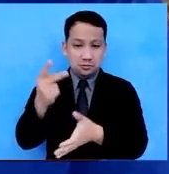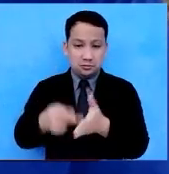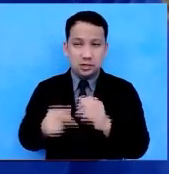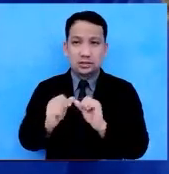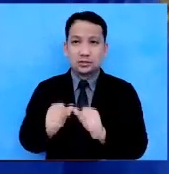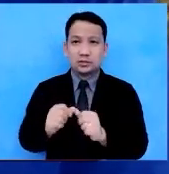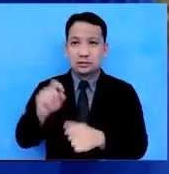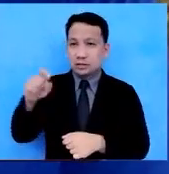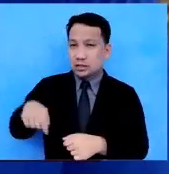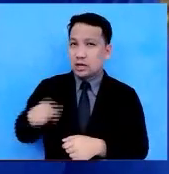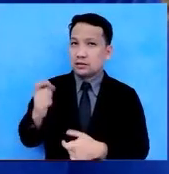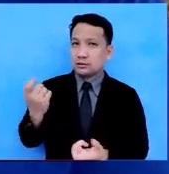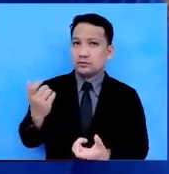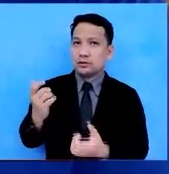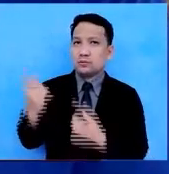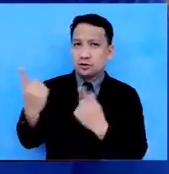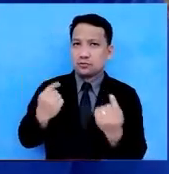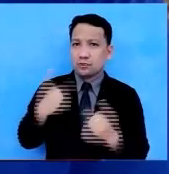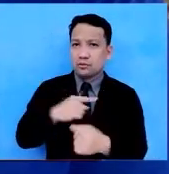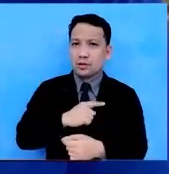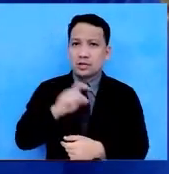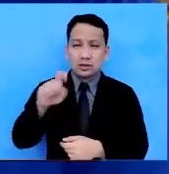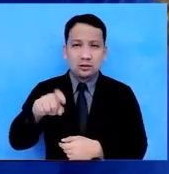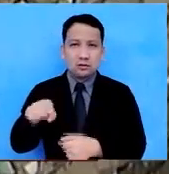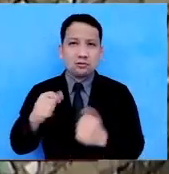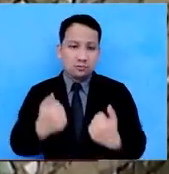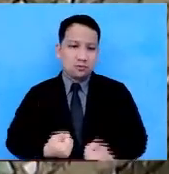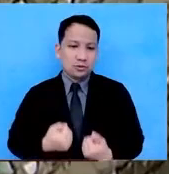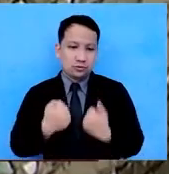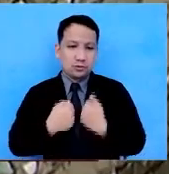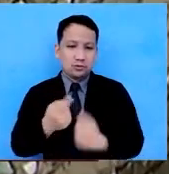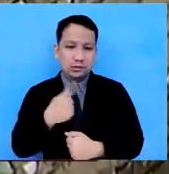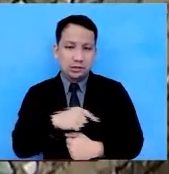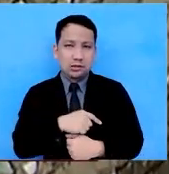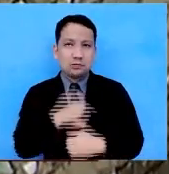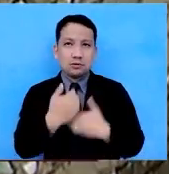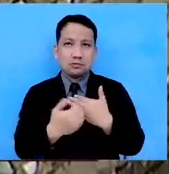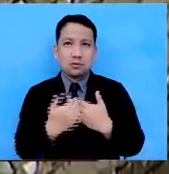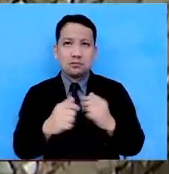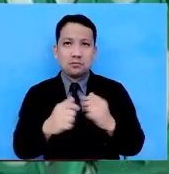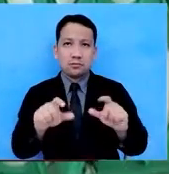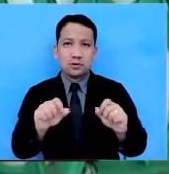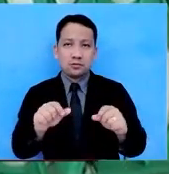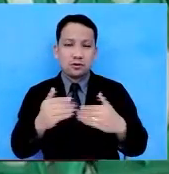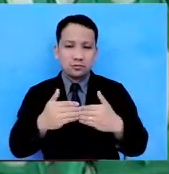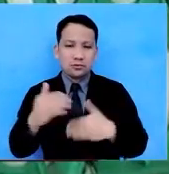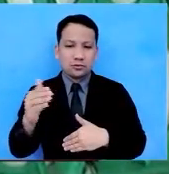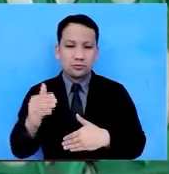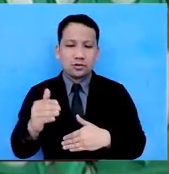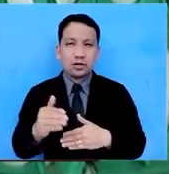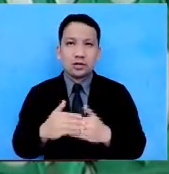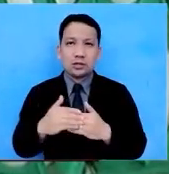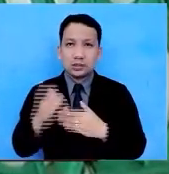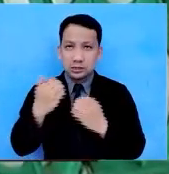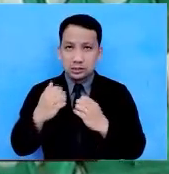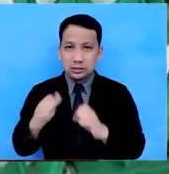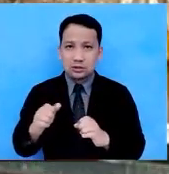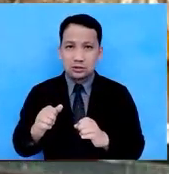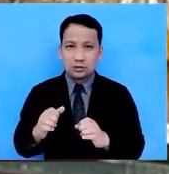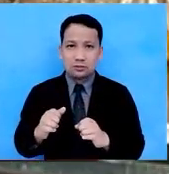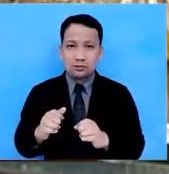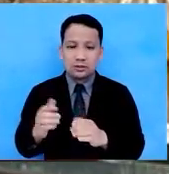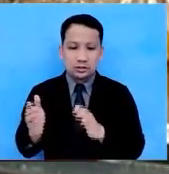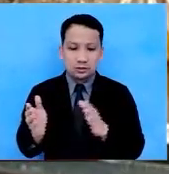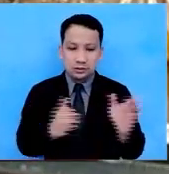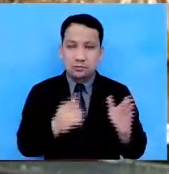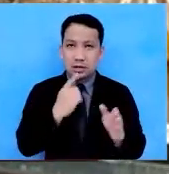ay gagawin natin ito. Mag-survive lang kami. At habang patuloy ang taas presyo sa itlog at di bumababa ang presyo